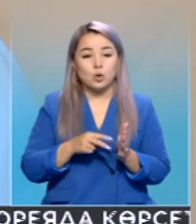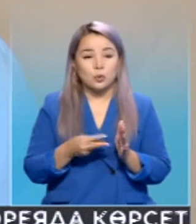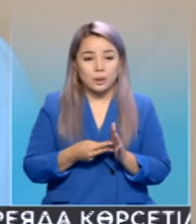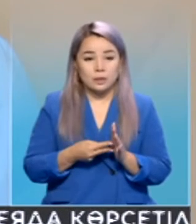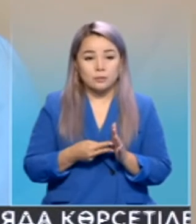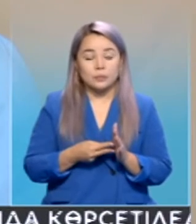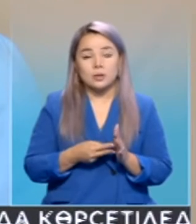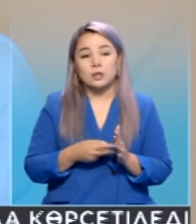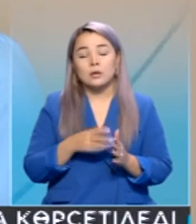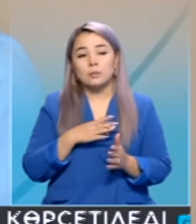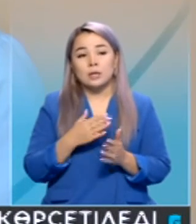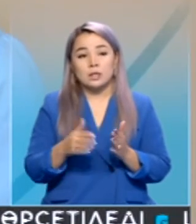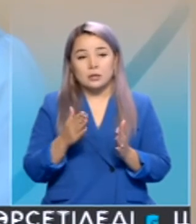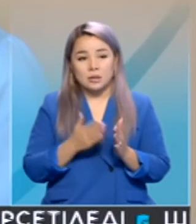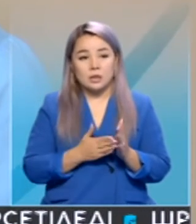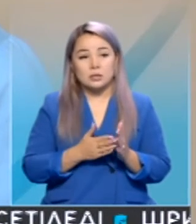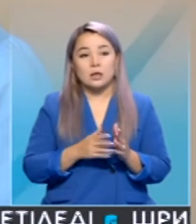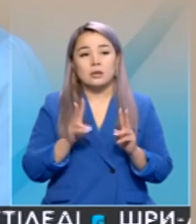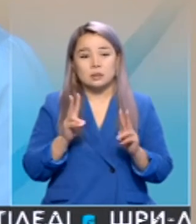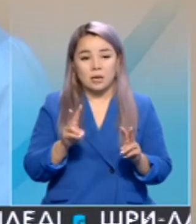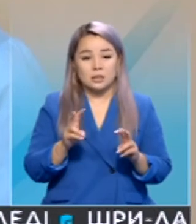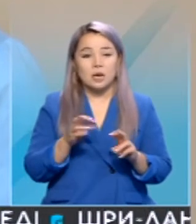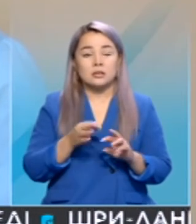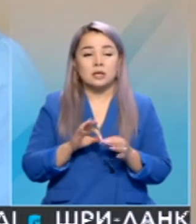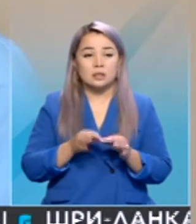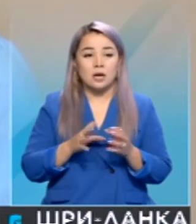жоспарлап жаңағыны жоюды, аталған